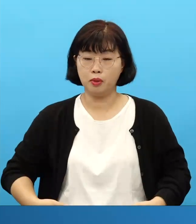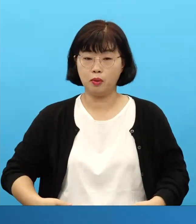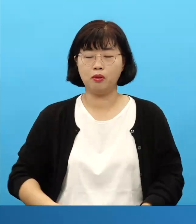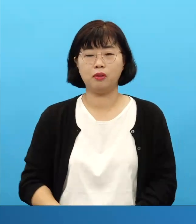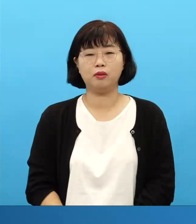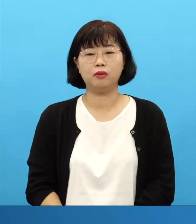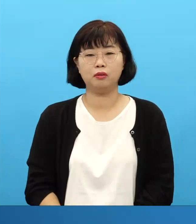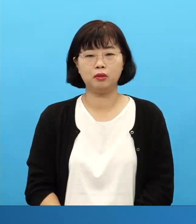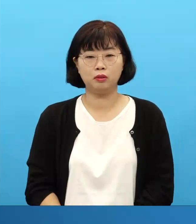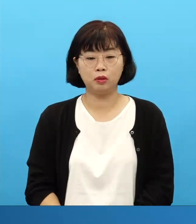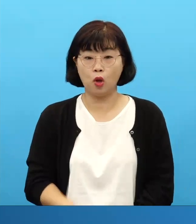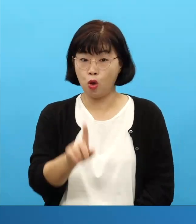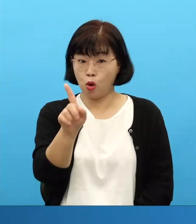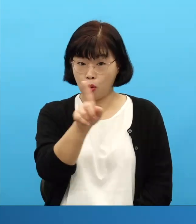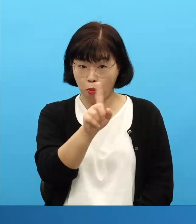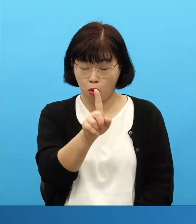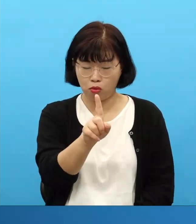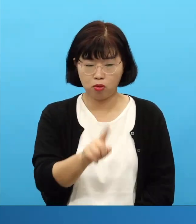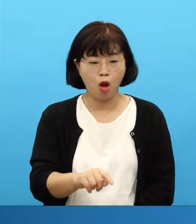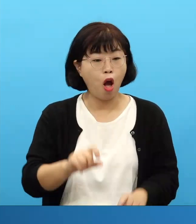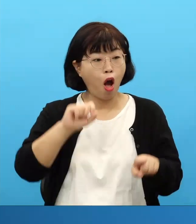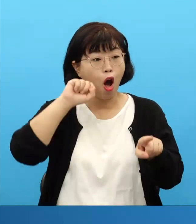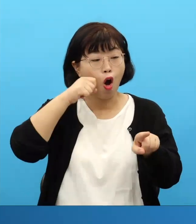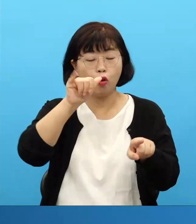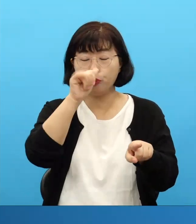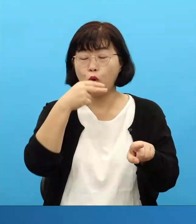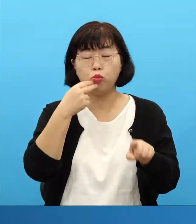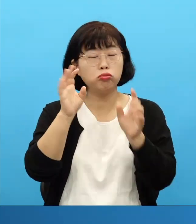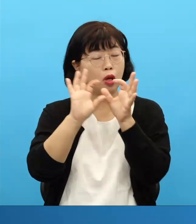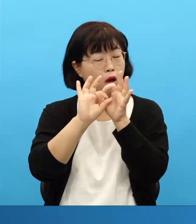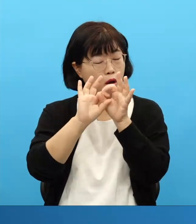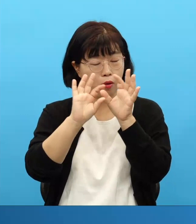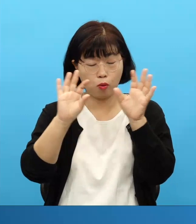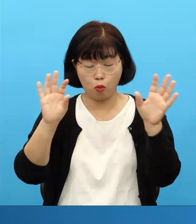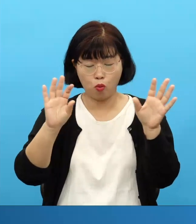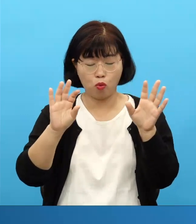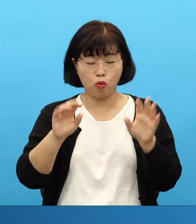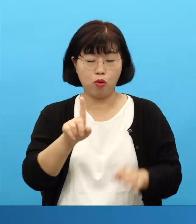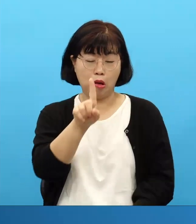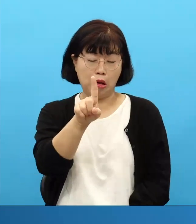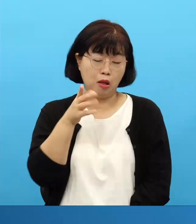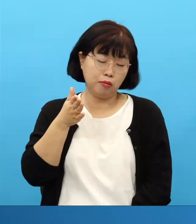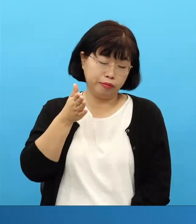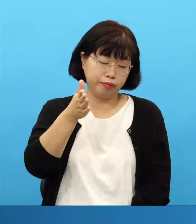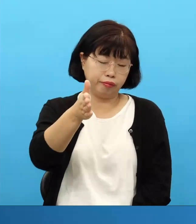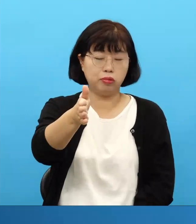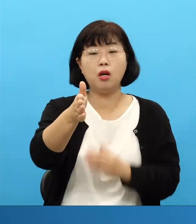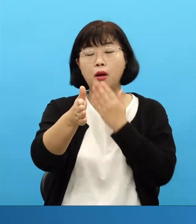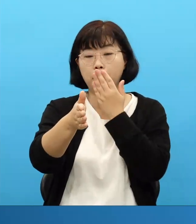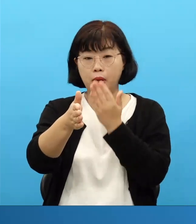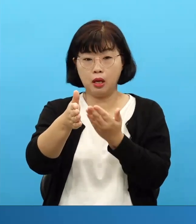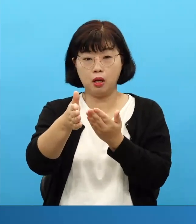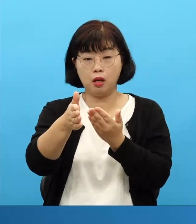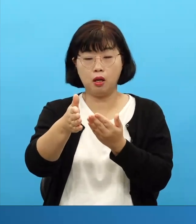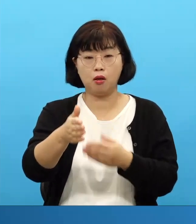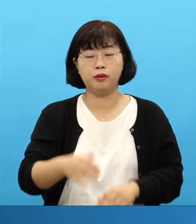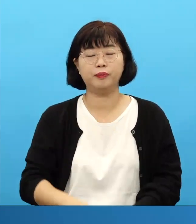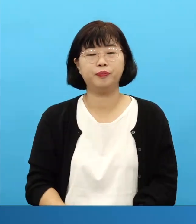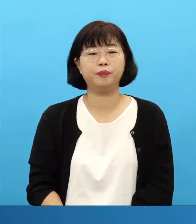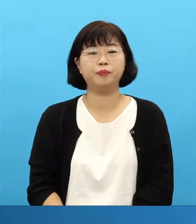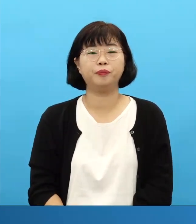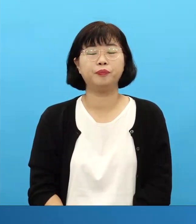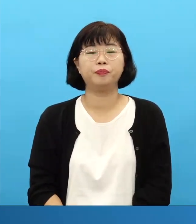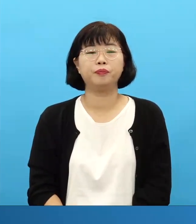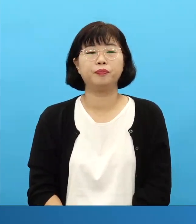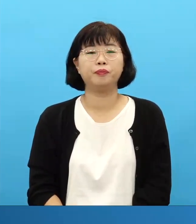없지만 와도 괜찮아. And there's no way hardships will come, but it's okay even if they do. 왜 그렇습니까? Why is that? 여러분 이제 이걸 만들어야 돼요. Because